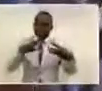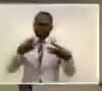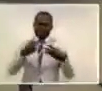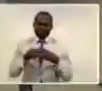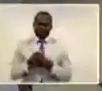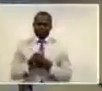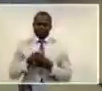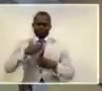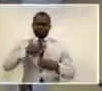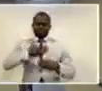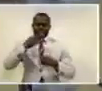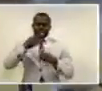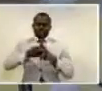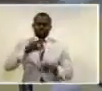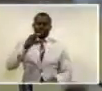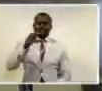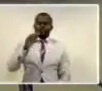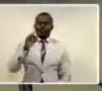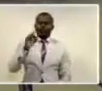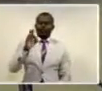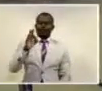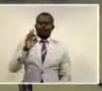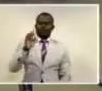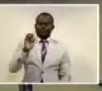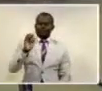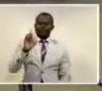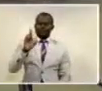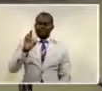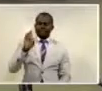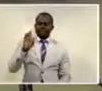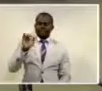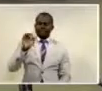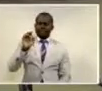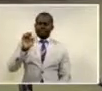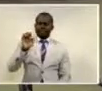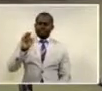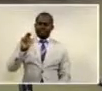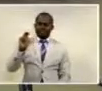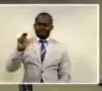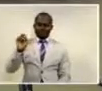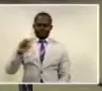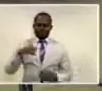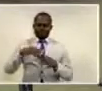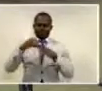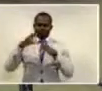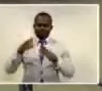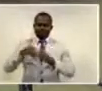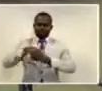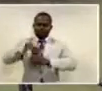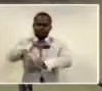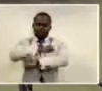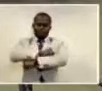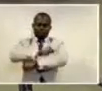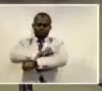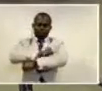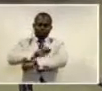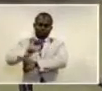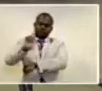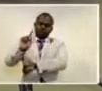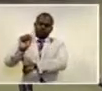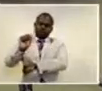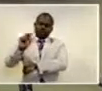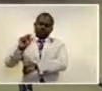Nitwa Dusaba Yezu Felicienne, ndi umuyobozi w'urwunge rw'amashuri ya Kanyundo mu murenge wa Mudene mu karere ka